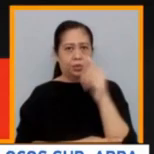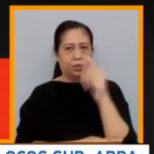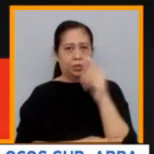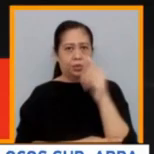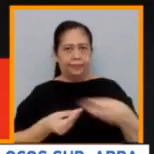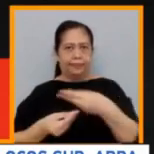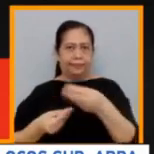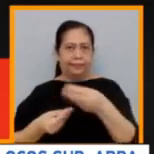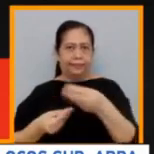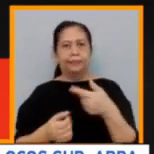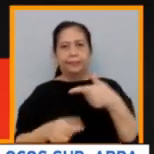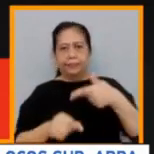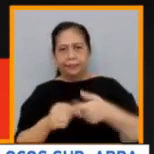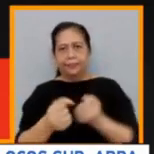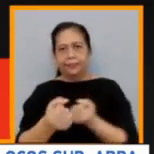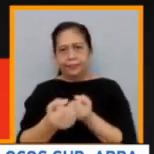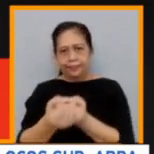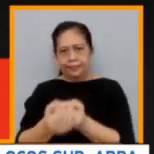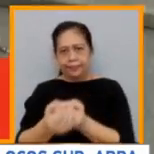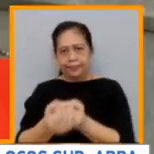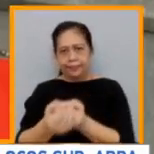subsidy.